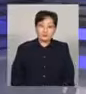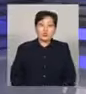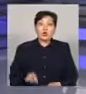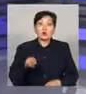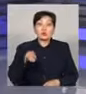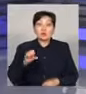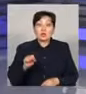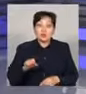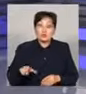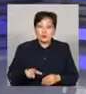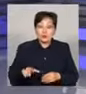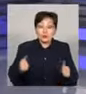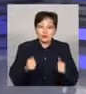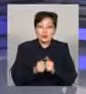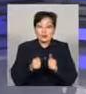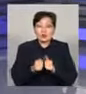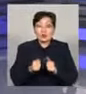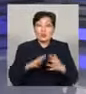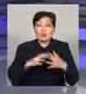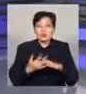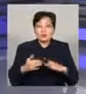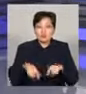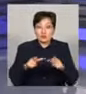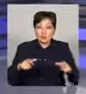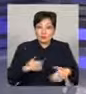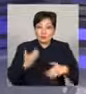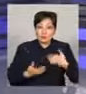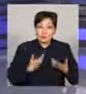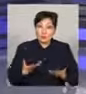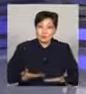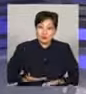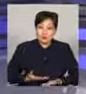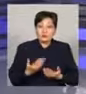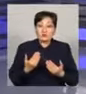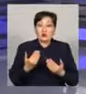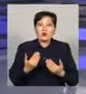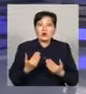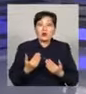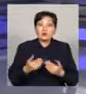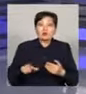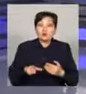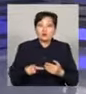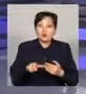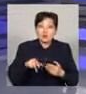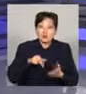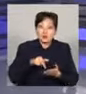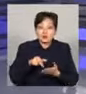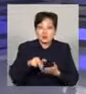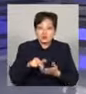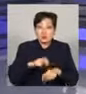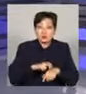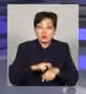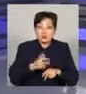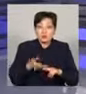Құлжа тасжолының маңындағы Гүлдала ауылының тұрғындары қорқынышпен өмір сүріп келеді. Олар тіпті жолға жаяу шығудан қалған.